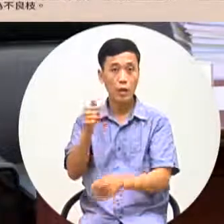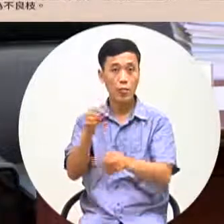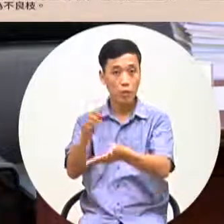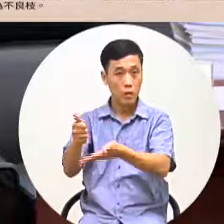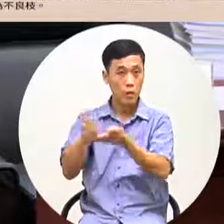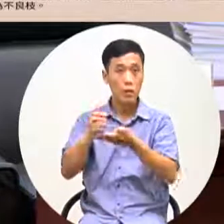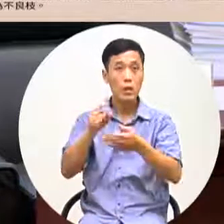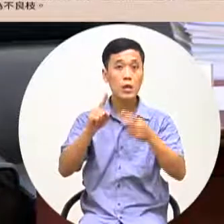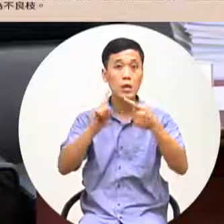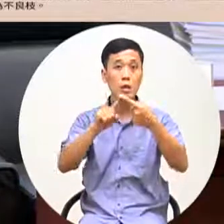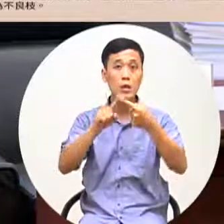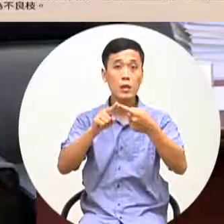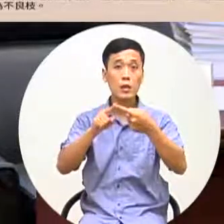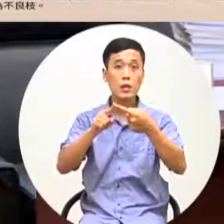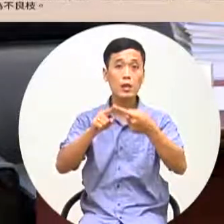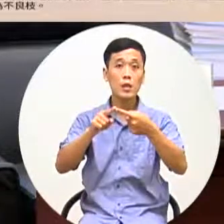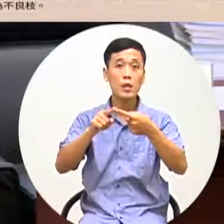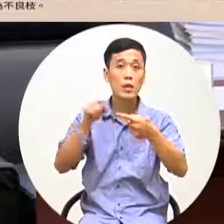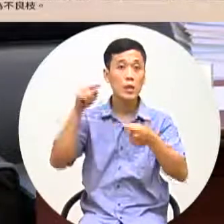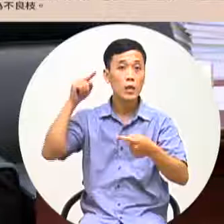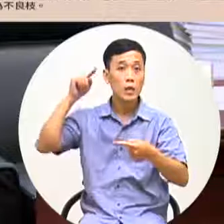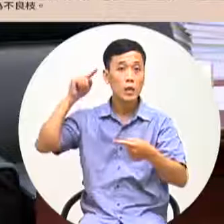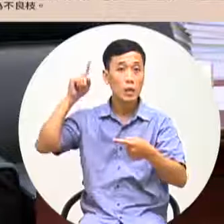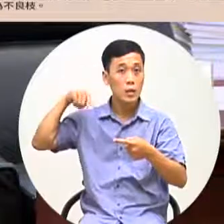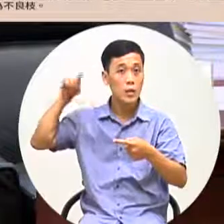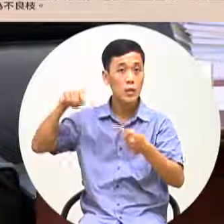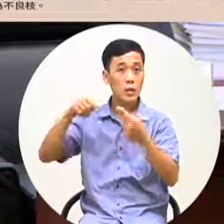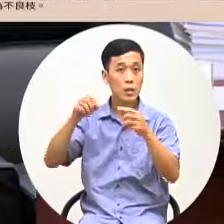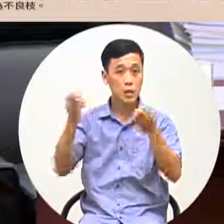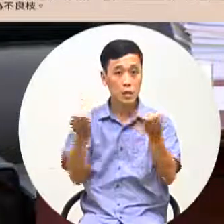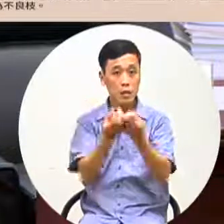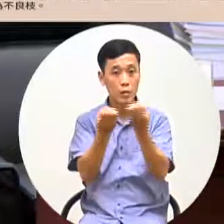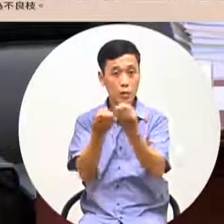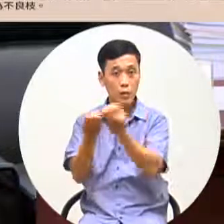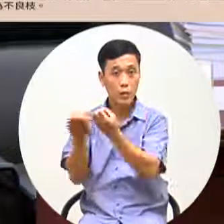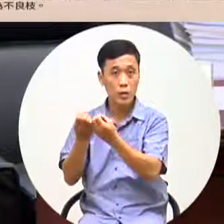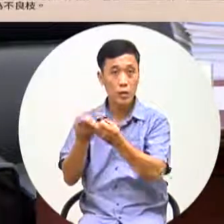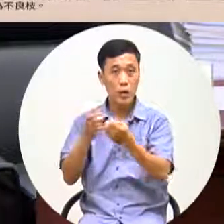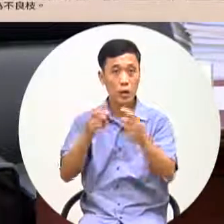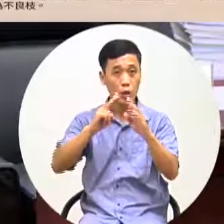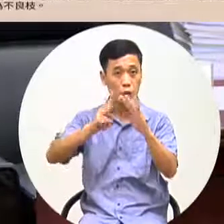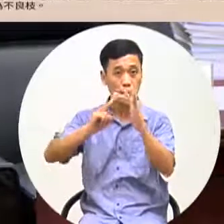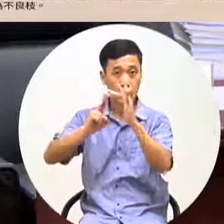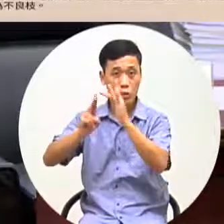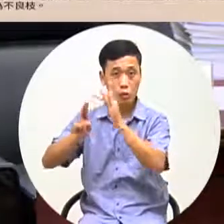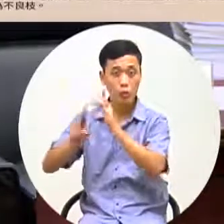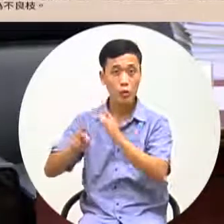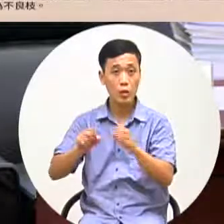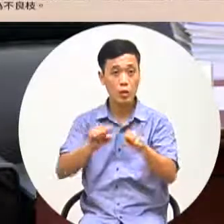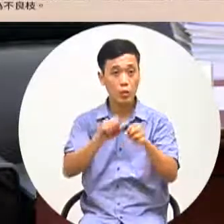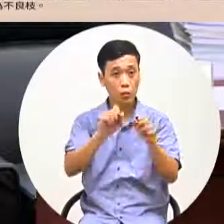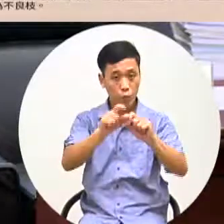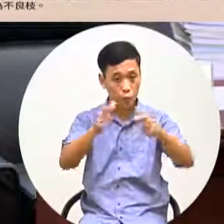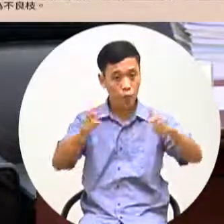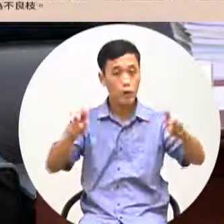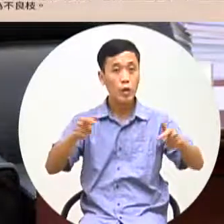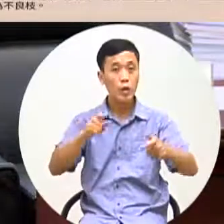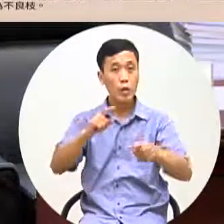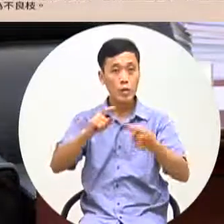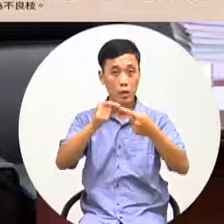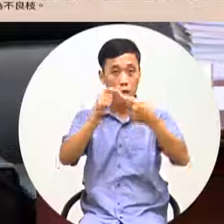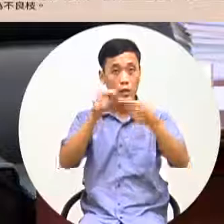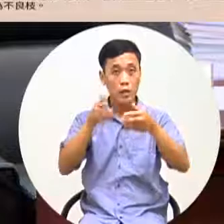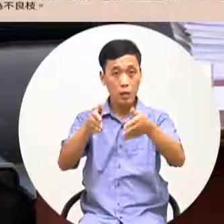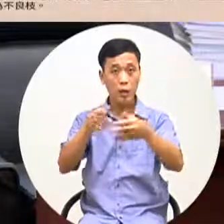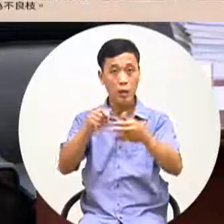业目的的不同哈，可以区分多种的方法，其中为了提高苗木移植存活